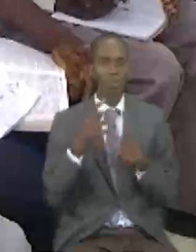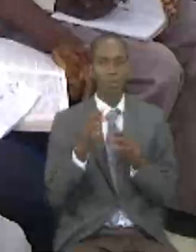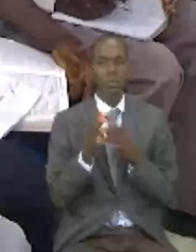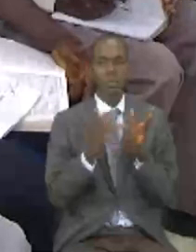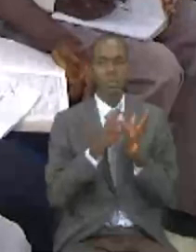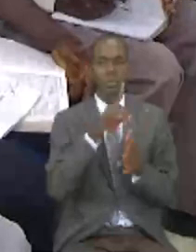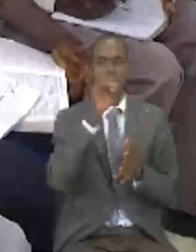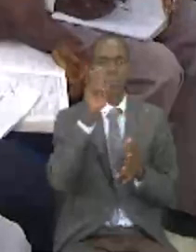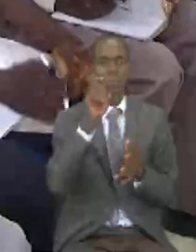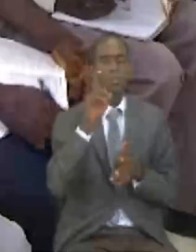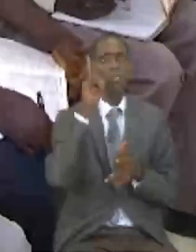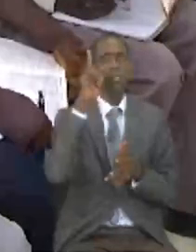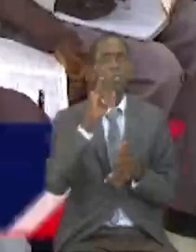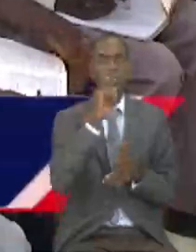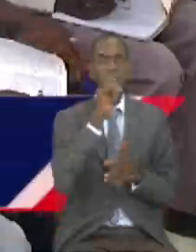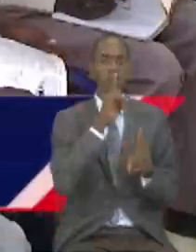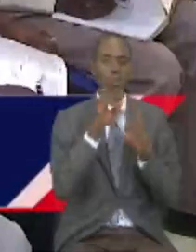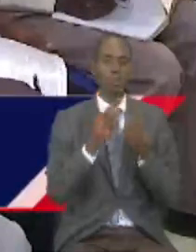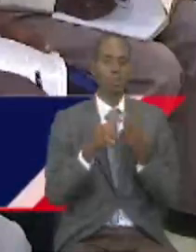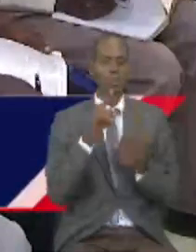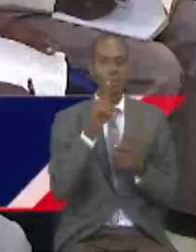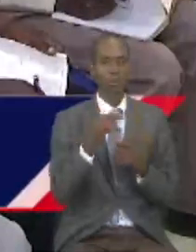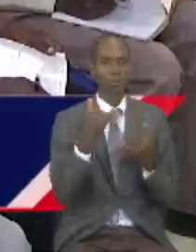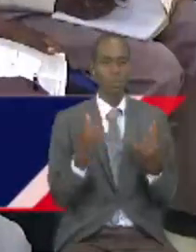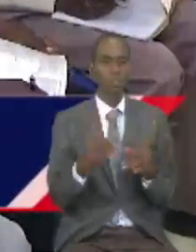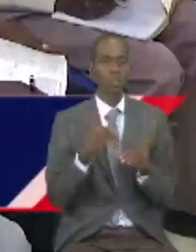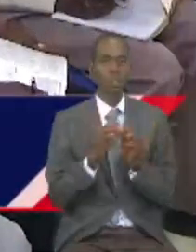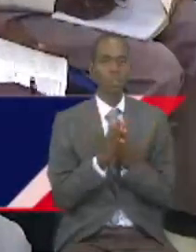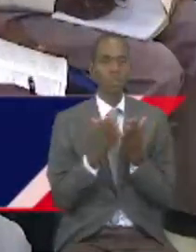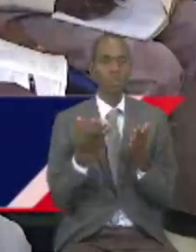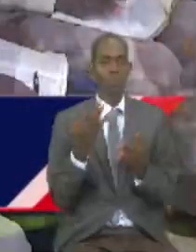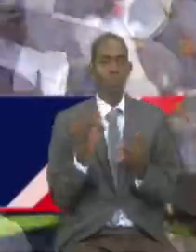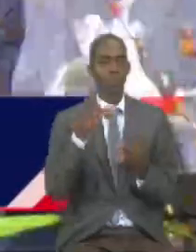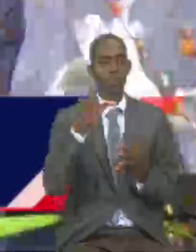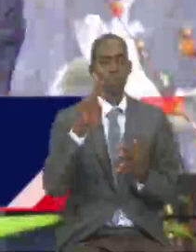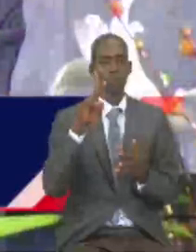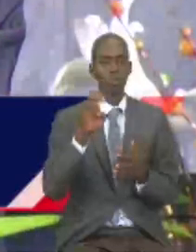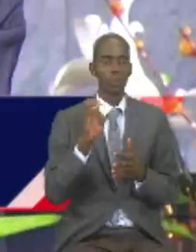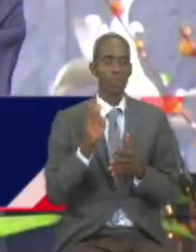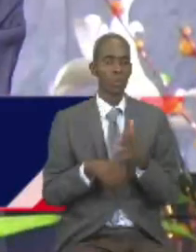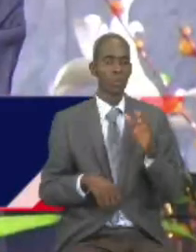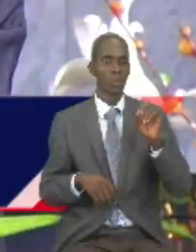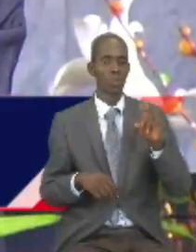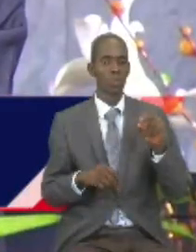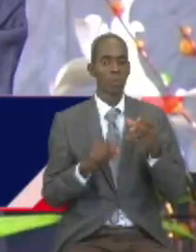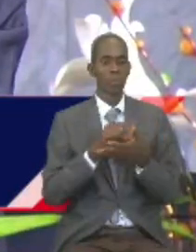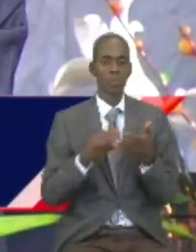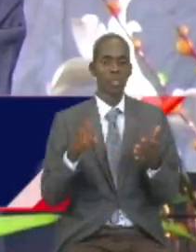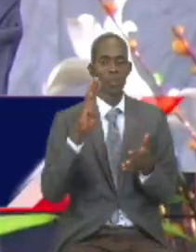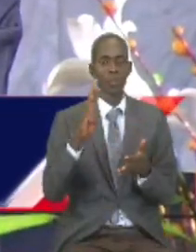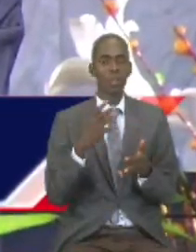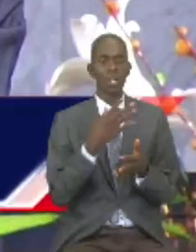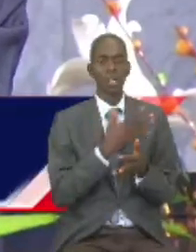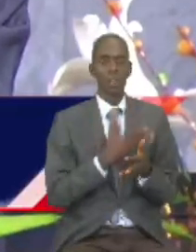de Jésus ici? Il parle, il vous parle, Luc 12, verset 4. Je vous